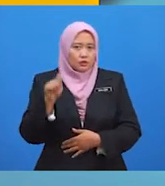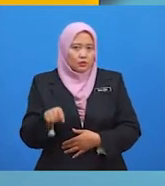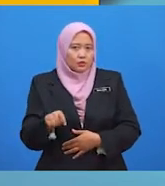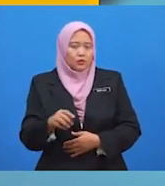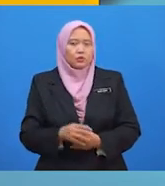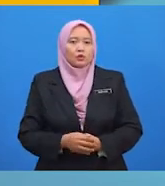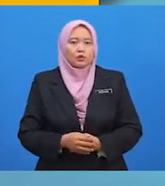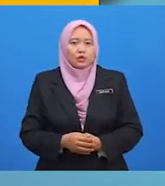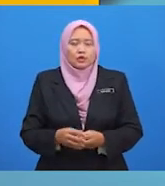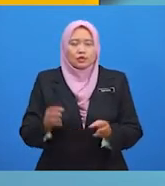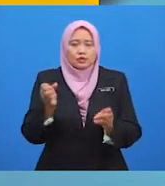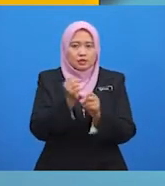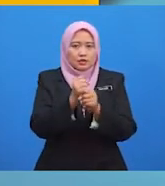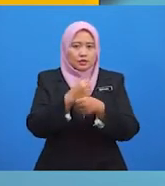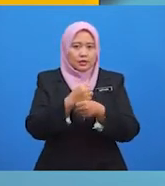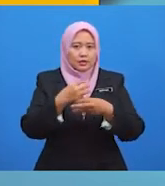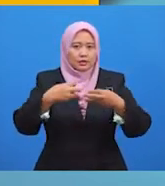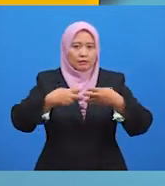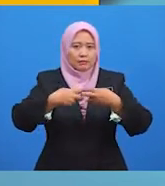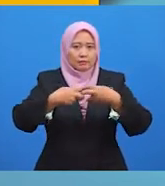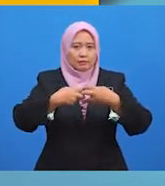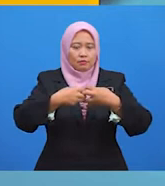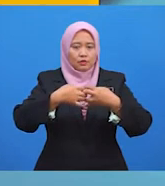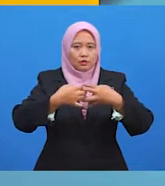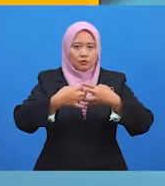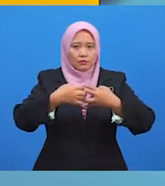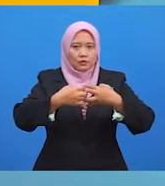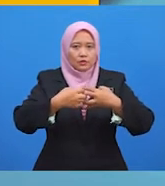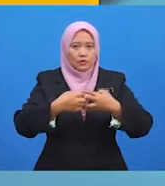mesin jika button badge bersaiz